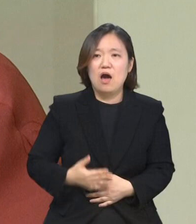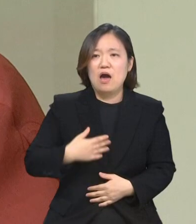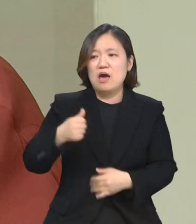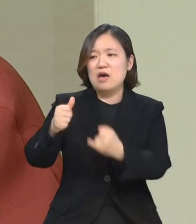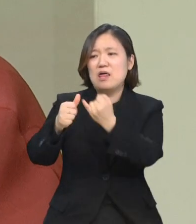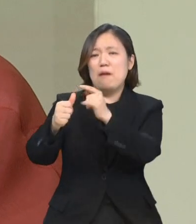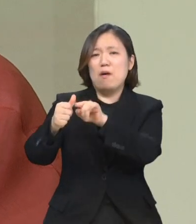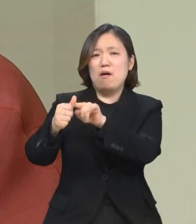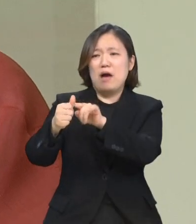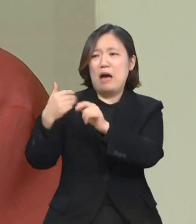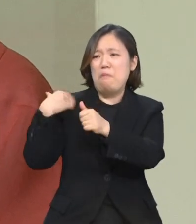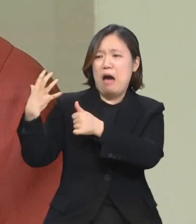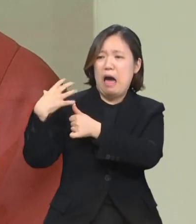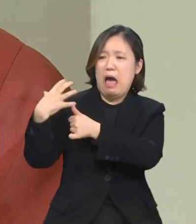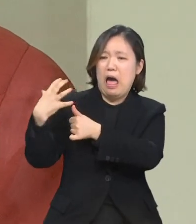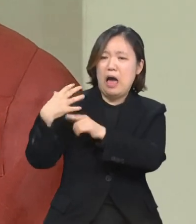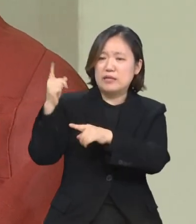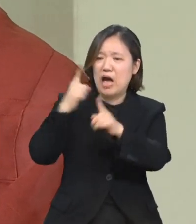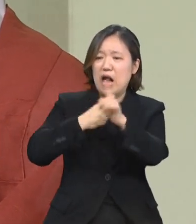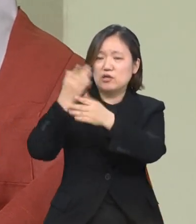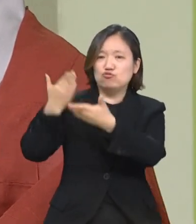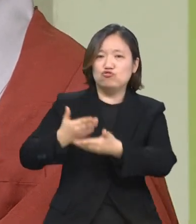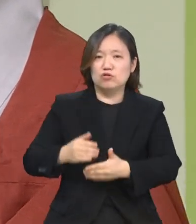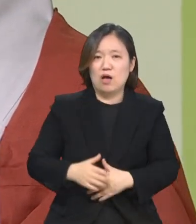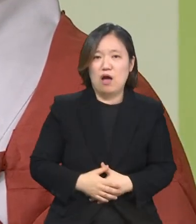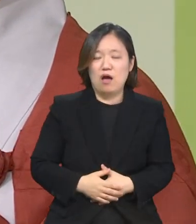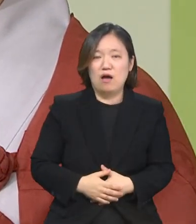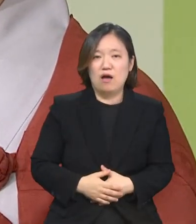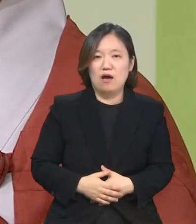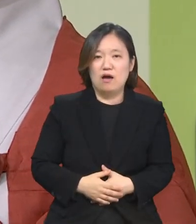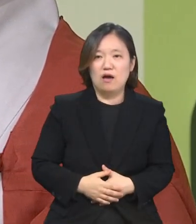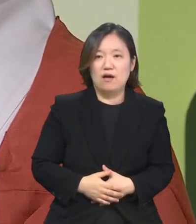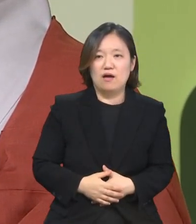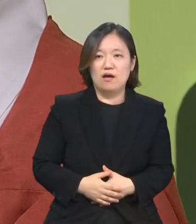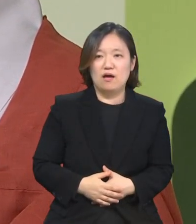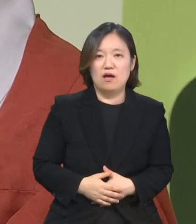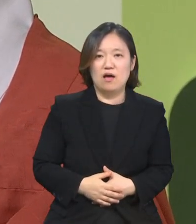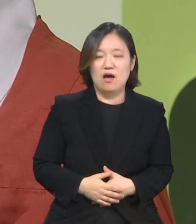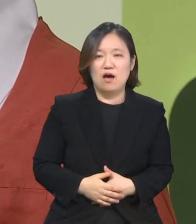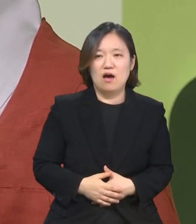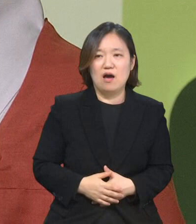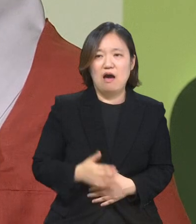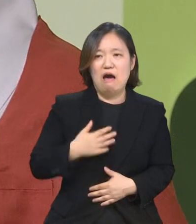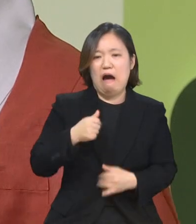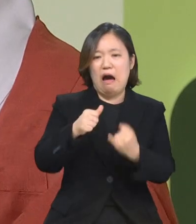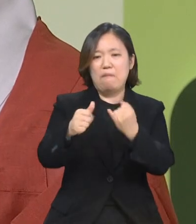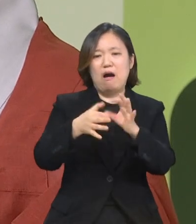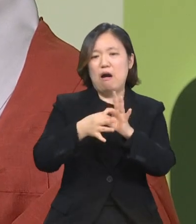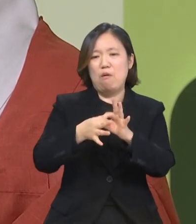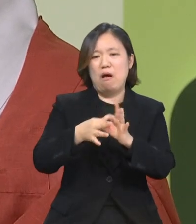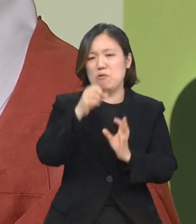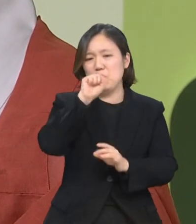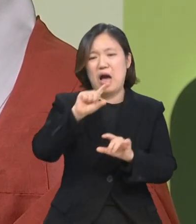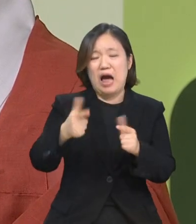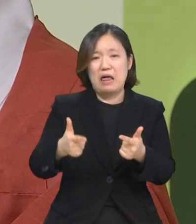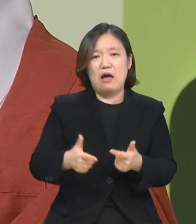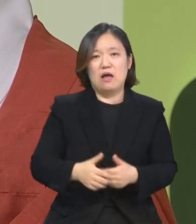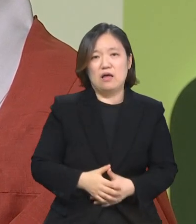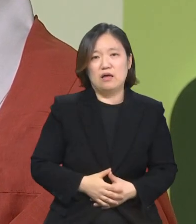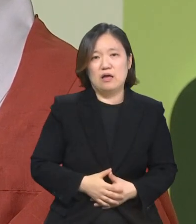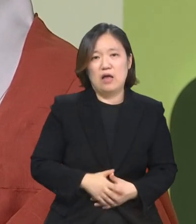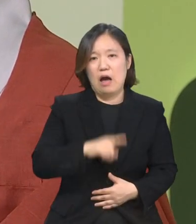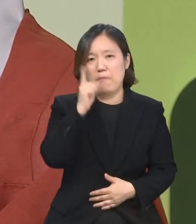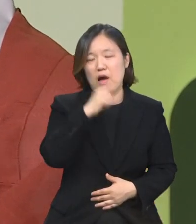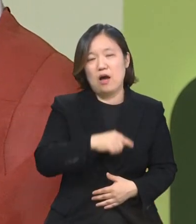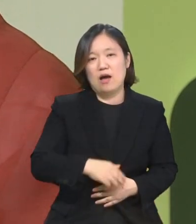가슴에 상처를 주고 하여튼 그렇게 조금 남편하고 사이도 아주 안 좋고